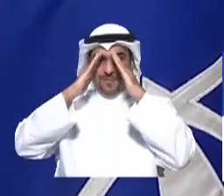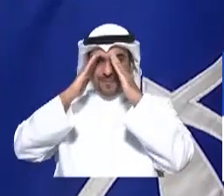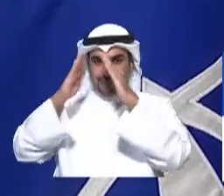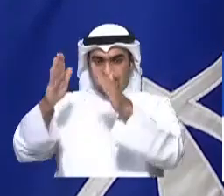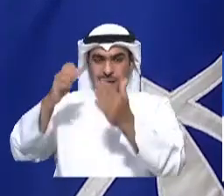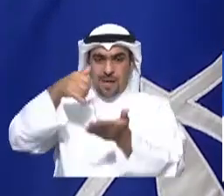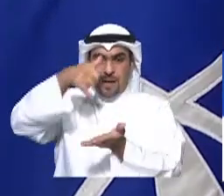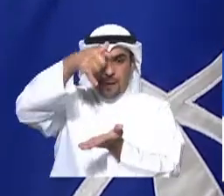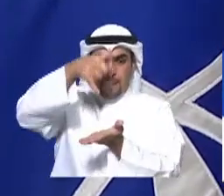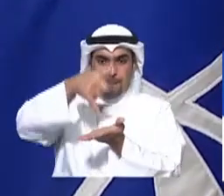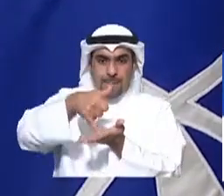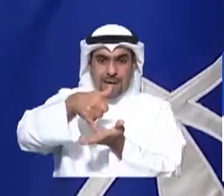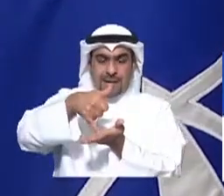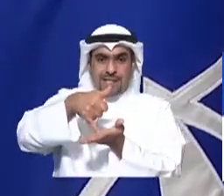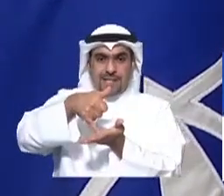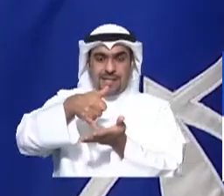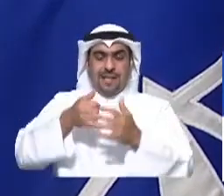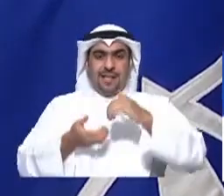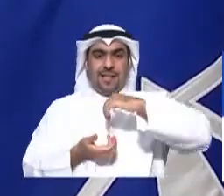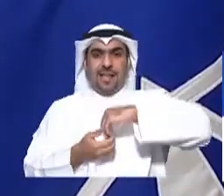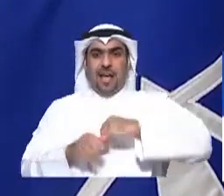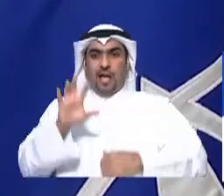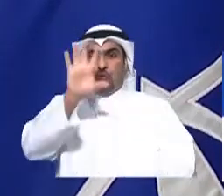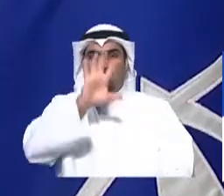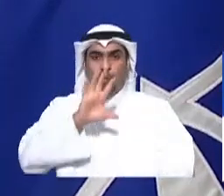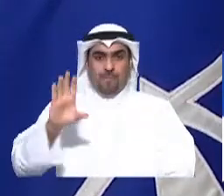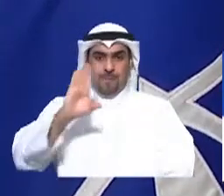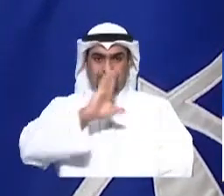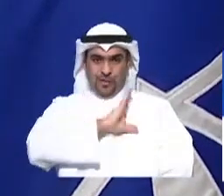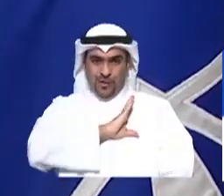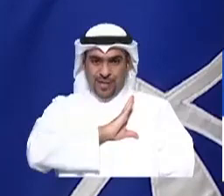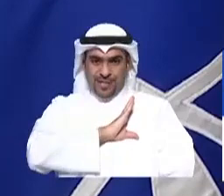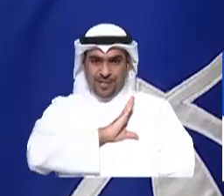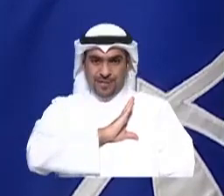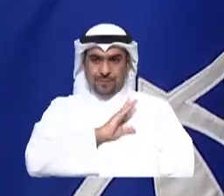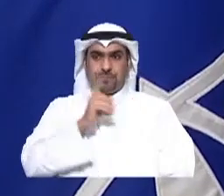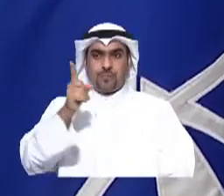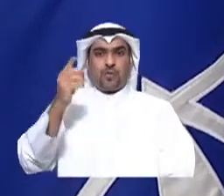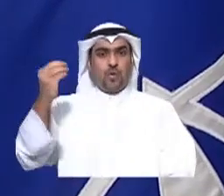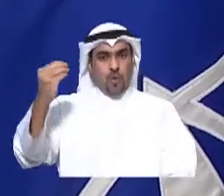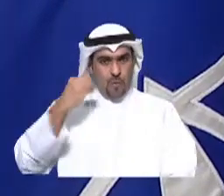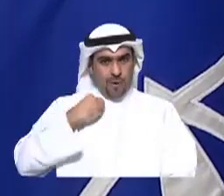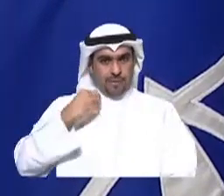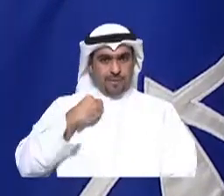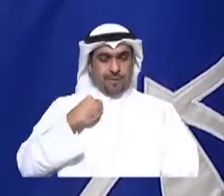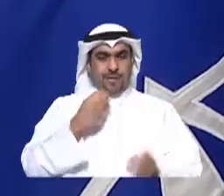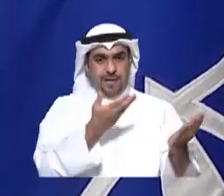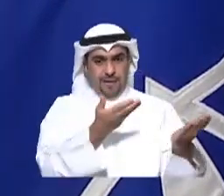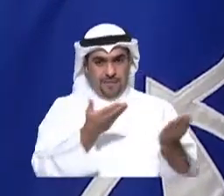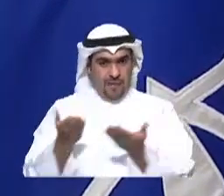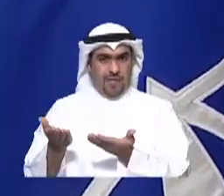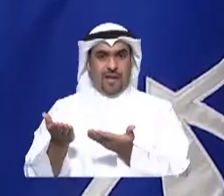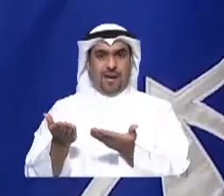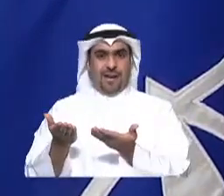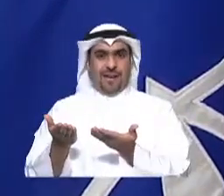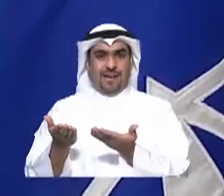المركز الإقليمي لحلف الشمال، وهذه الدعوة الكريمة مفيدة جدا